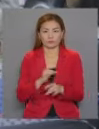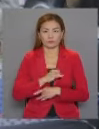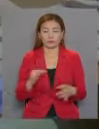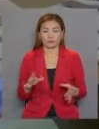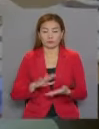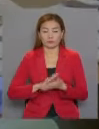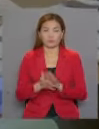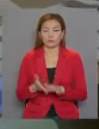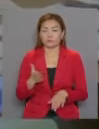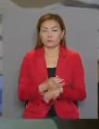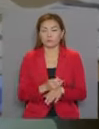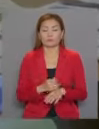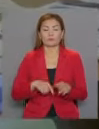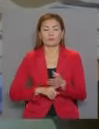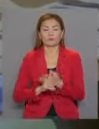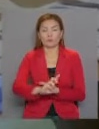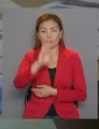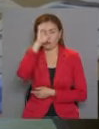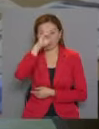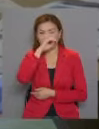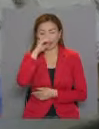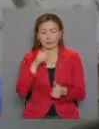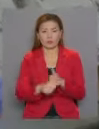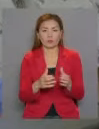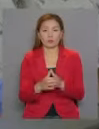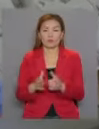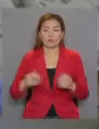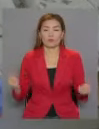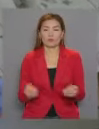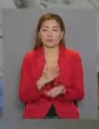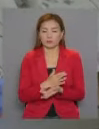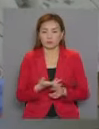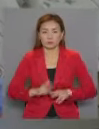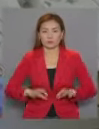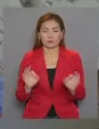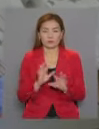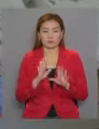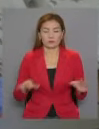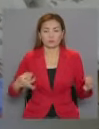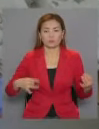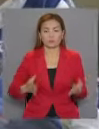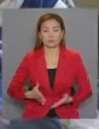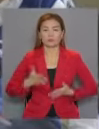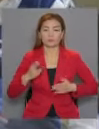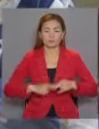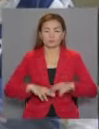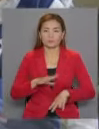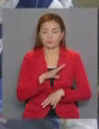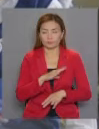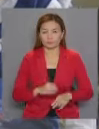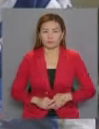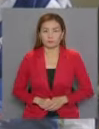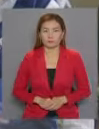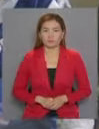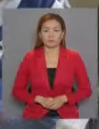шара ұйымдастырды. Игі бастамаға үкіметтік емес ұйымдар да мұрындық болды. Күмбірлеген күй қарттардың көңілін толқытып қайталанбас